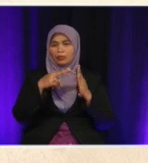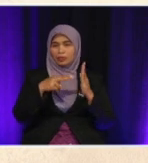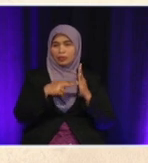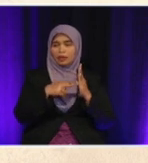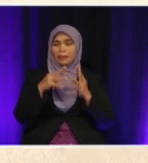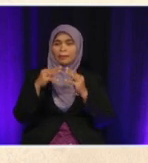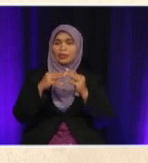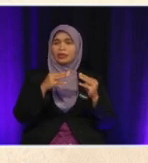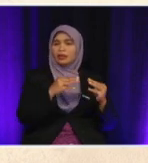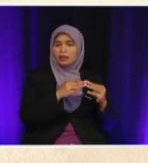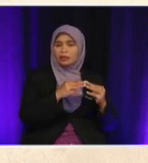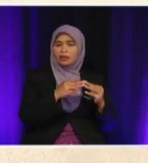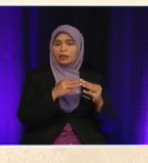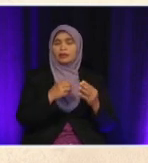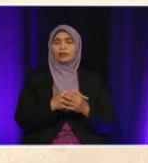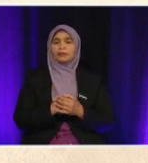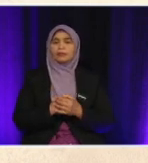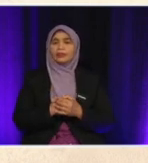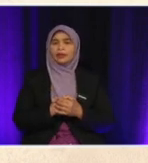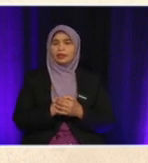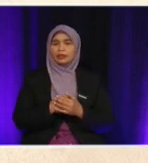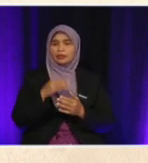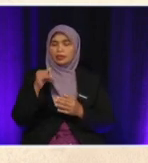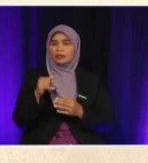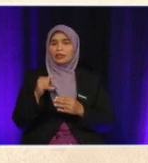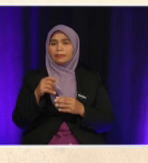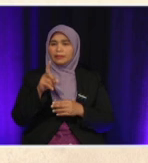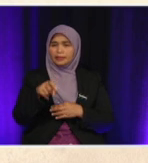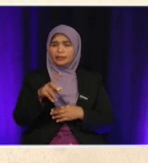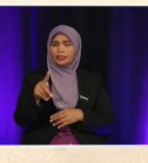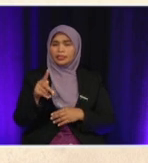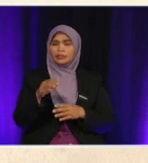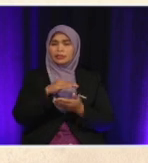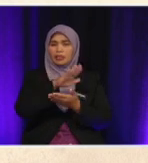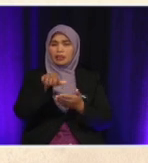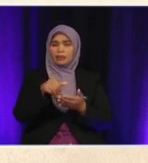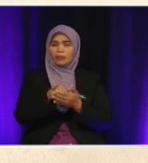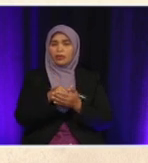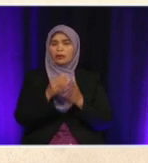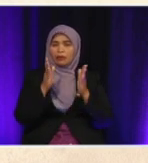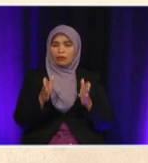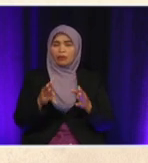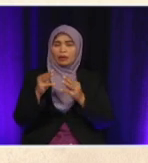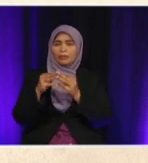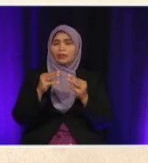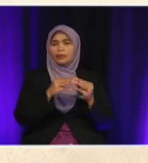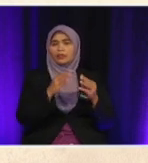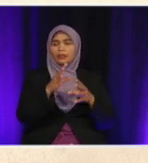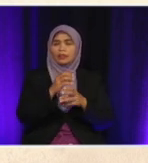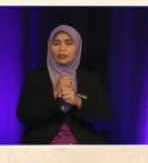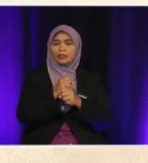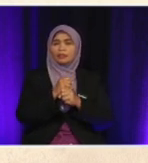pelembagaan atau undang-undang Madinah yang memastikan semua Penduduk Madinah dapat